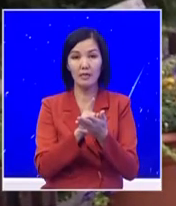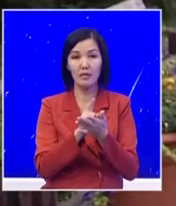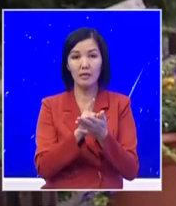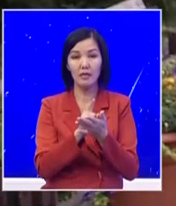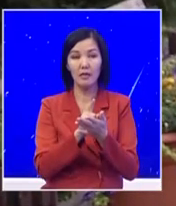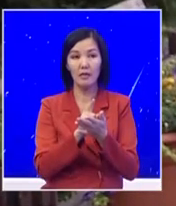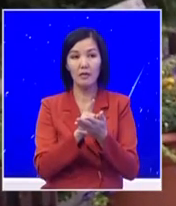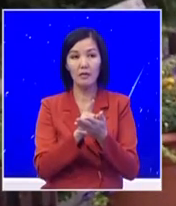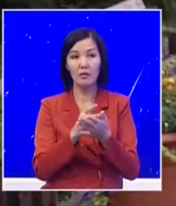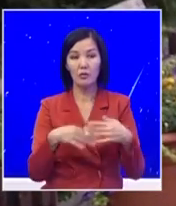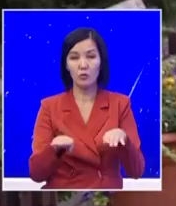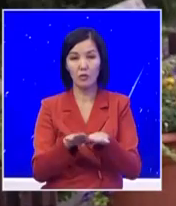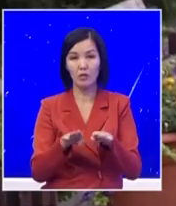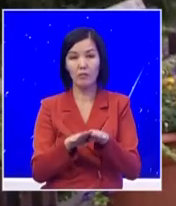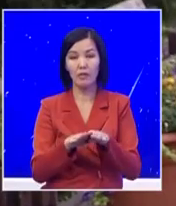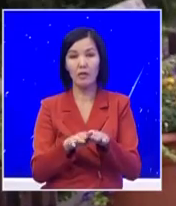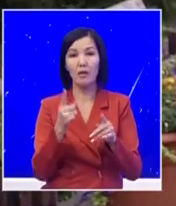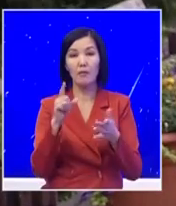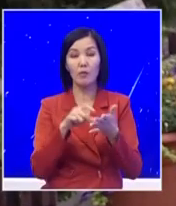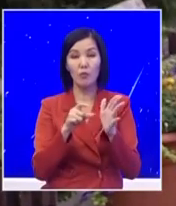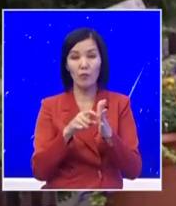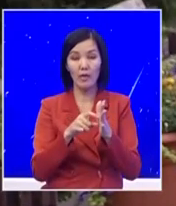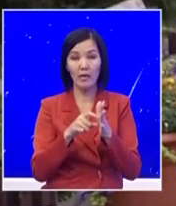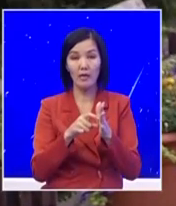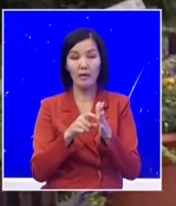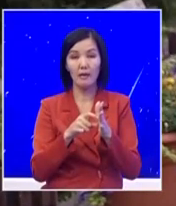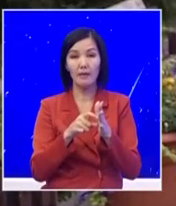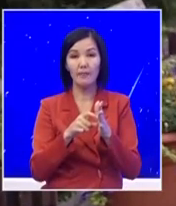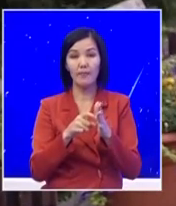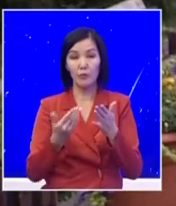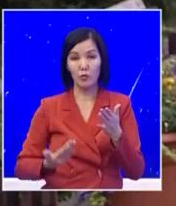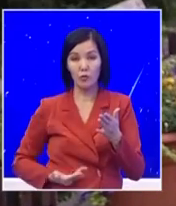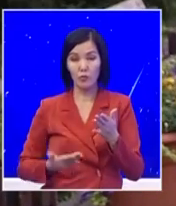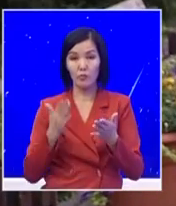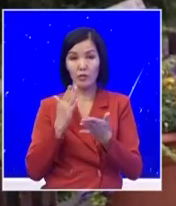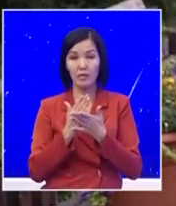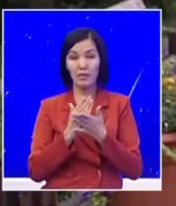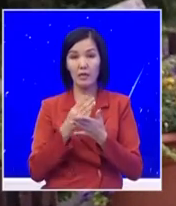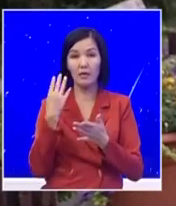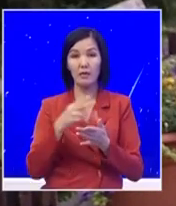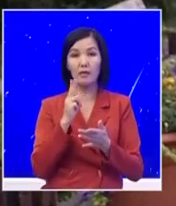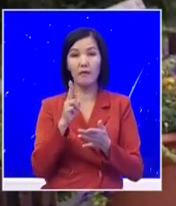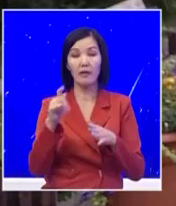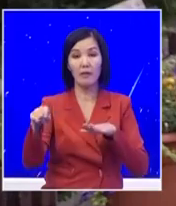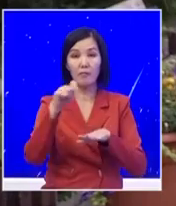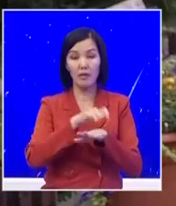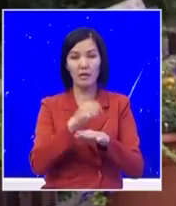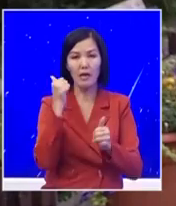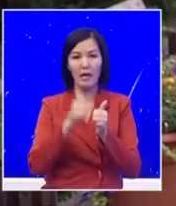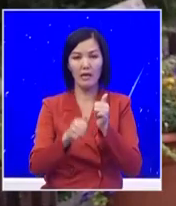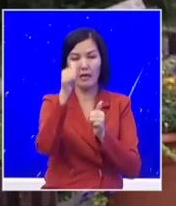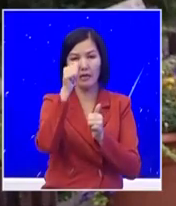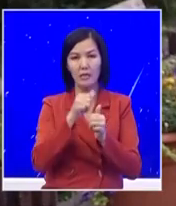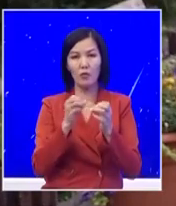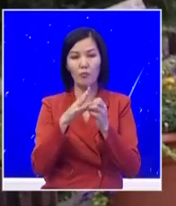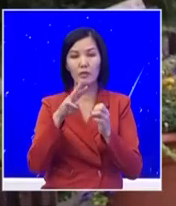меншігіндегі пәтерінің көлеміне байланысты. Бір бөлмелі пәтерді тұрып жатса, мысалы 40 квадрат деп айтайық, ай сайынғы төлем 15